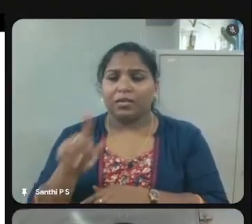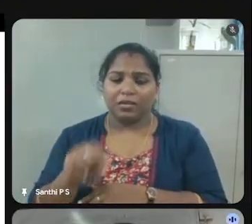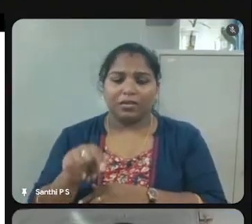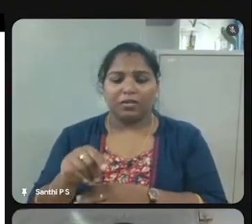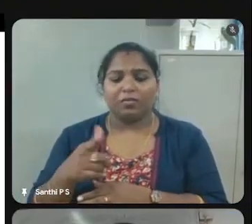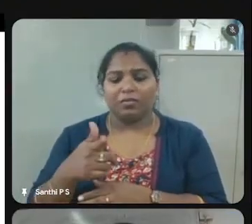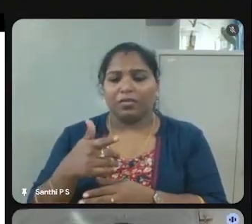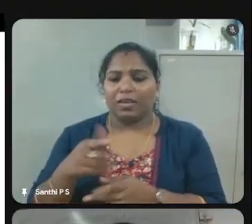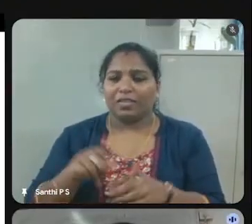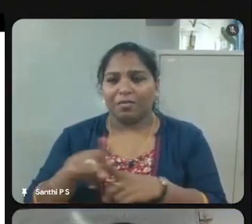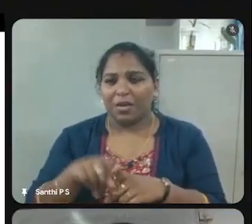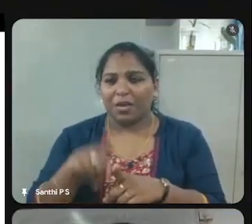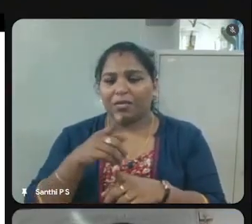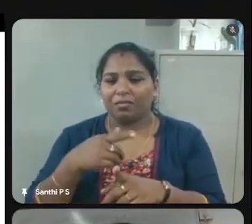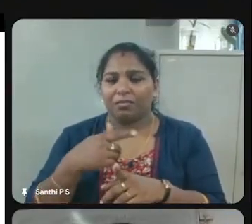മറന്നു.